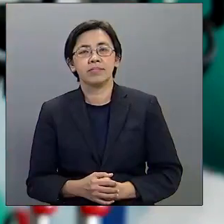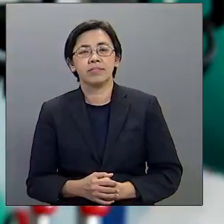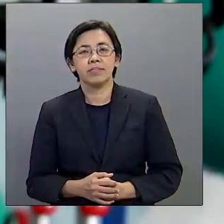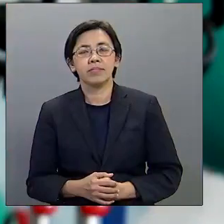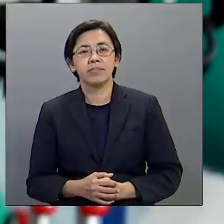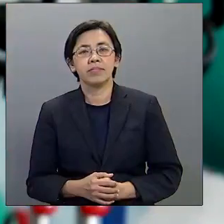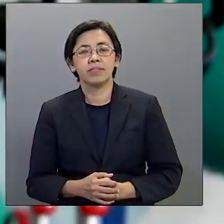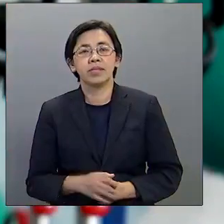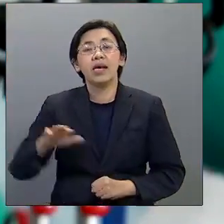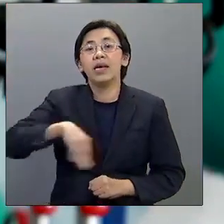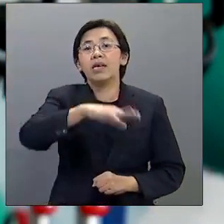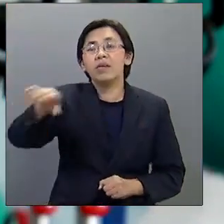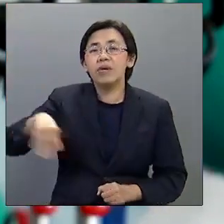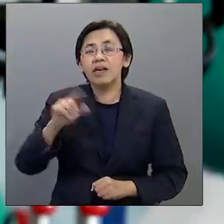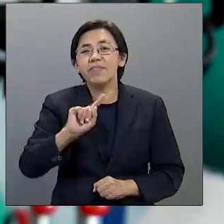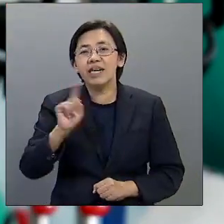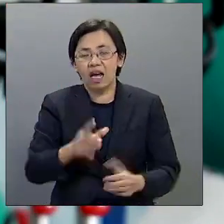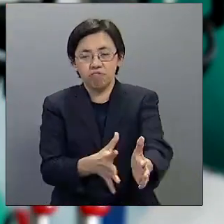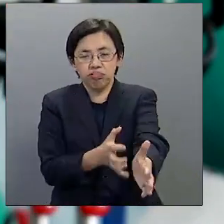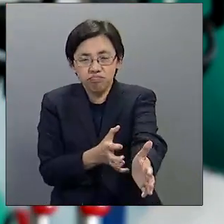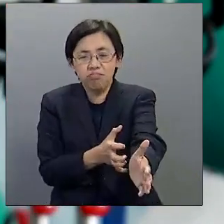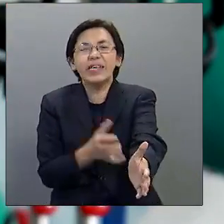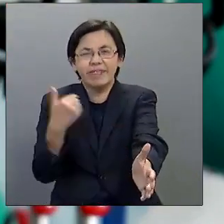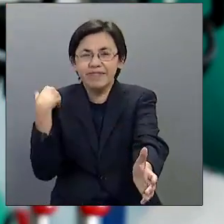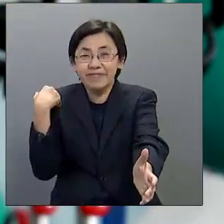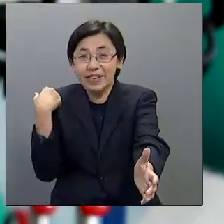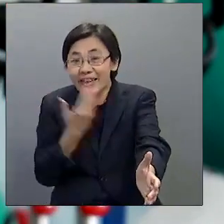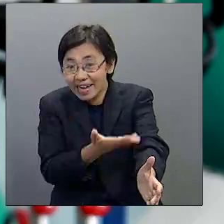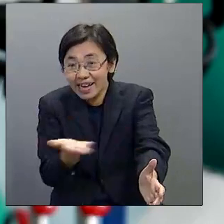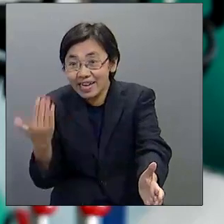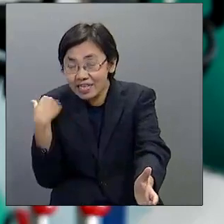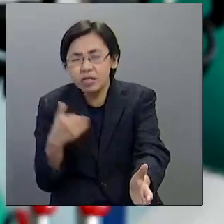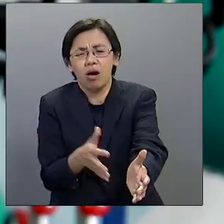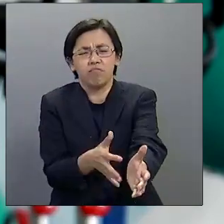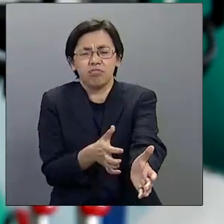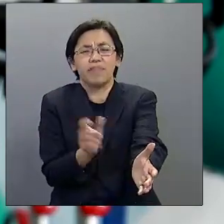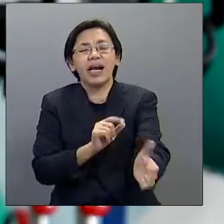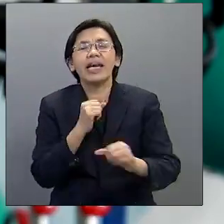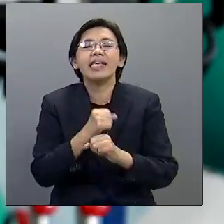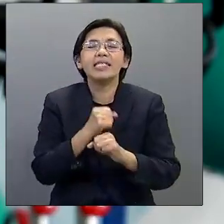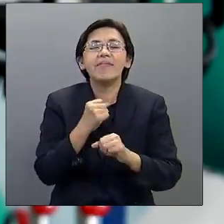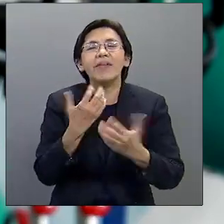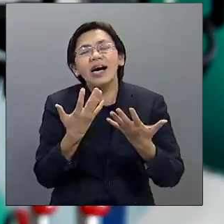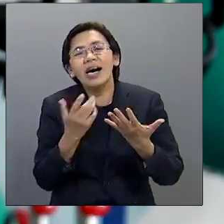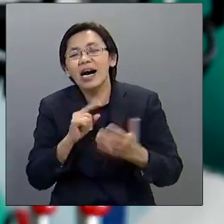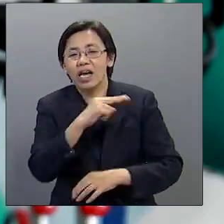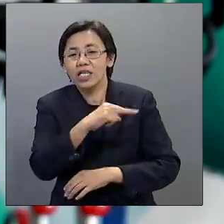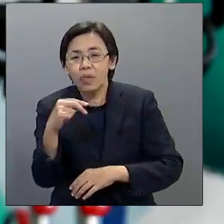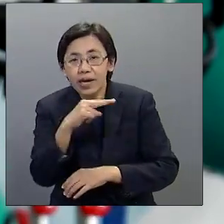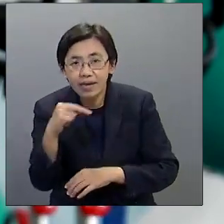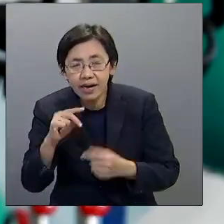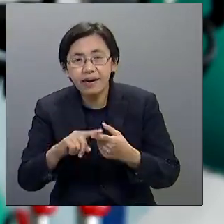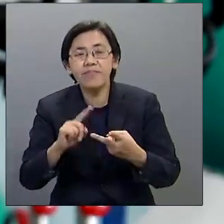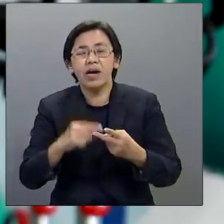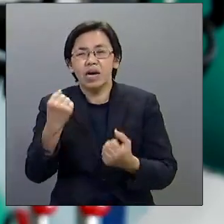เชื่อว่าคุณผู้ชมหลายท่านเคยมีอาการเป็นตะคริวกันนะคะซึ่งจริงแล้วเนี่ยถ้าเกิดว่าเป็นในขณะที่ทำกิจกรรมสำคัญเช่นว่ายน้ำหรือว่